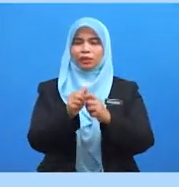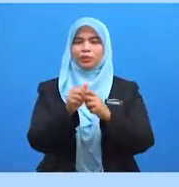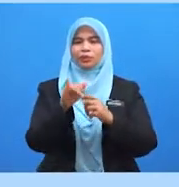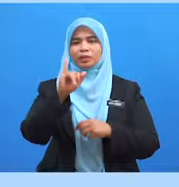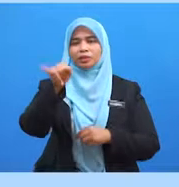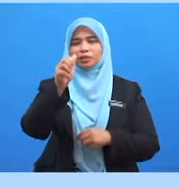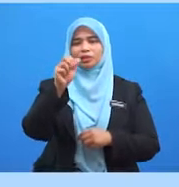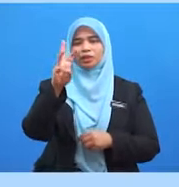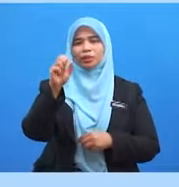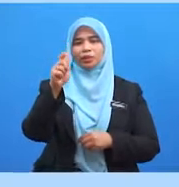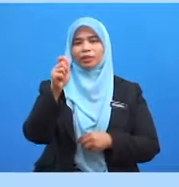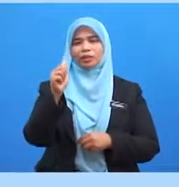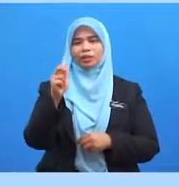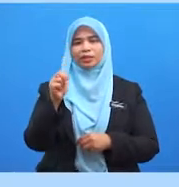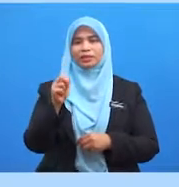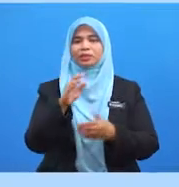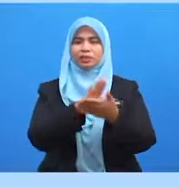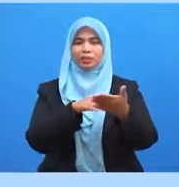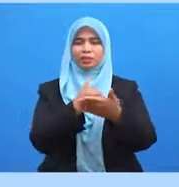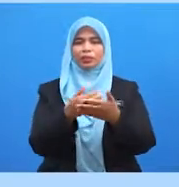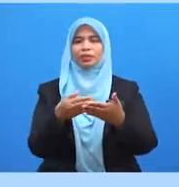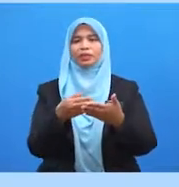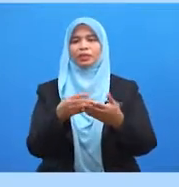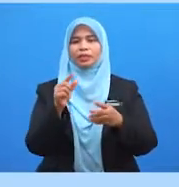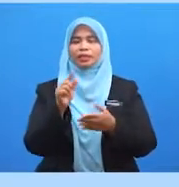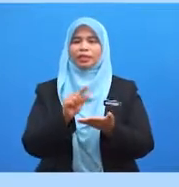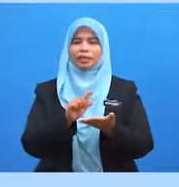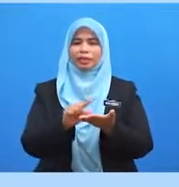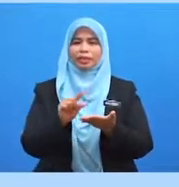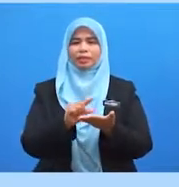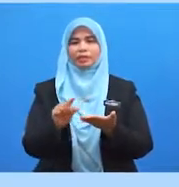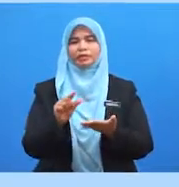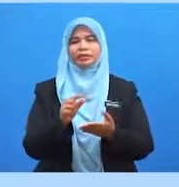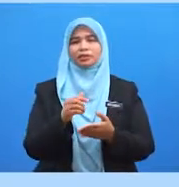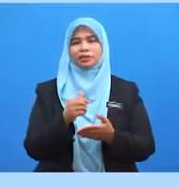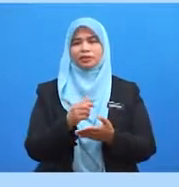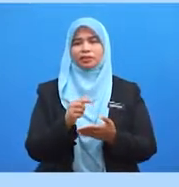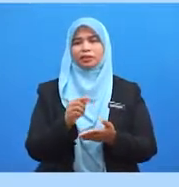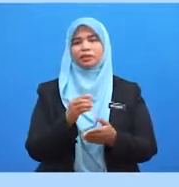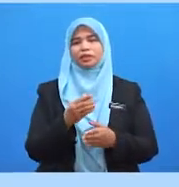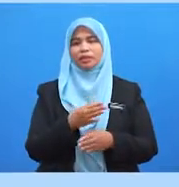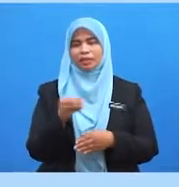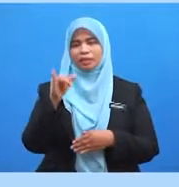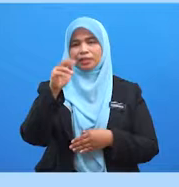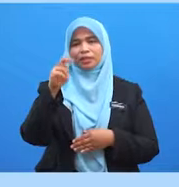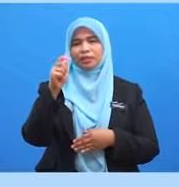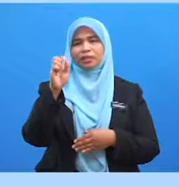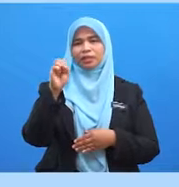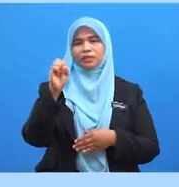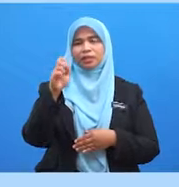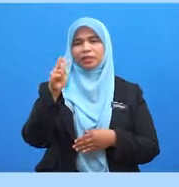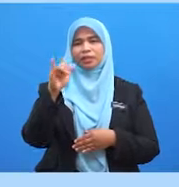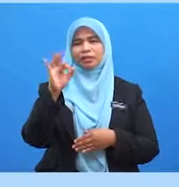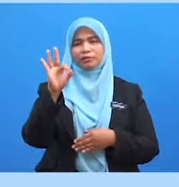jawatan, jadual imbuhan atau gaji serta insentif yang diberikan dan